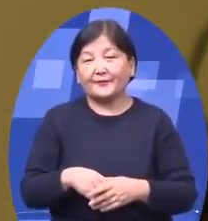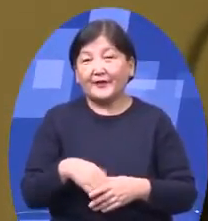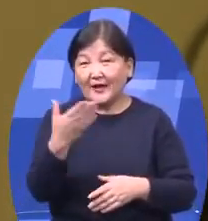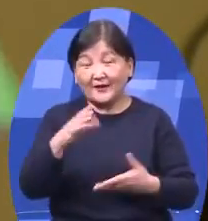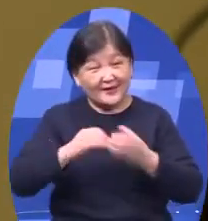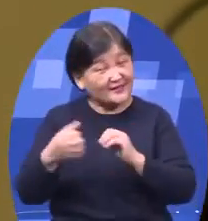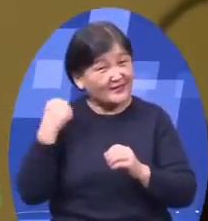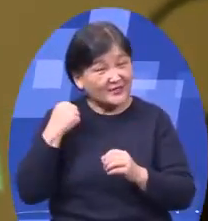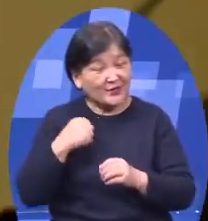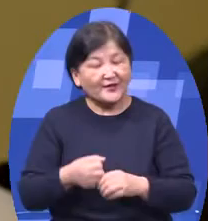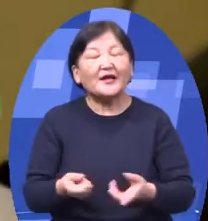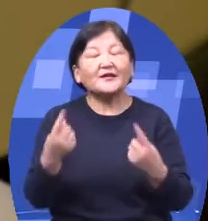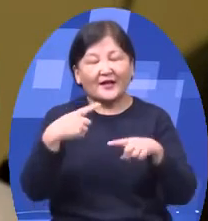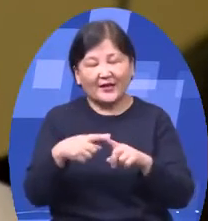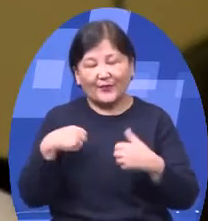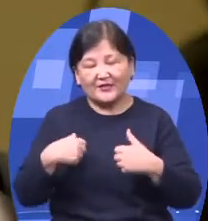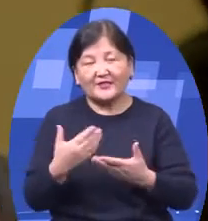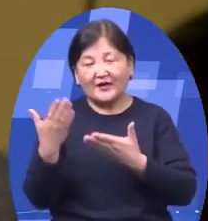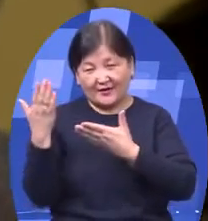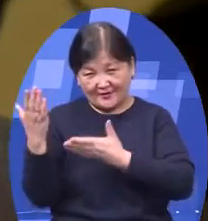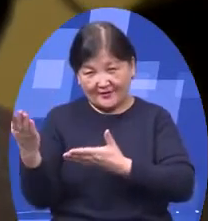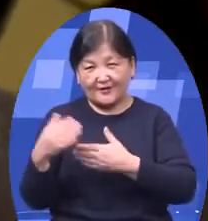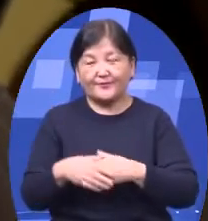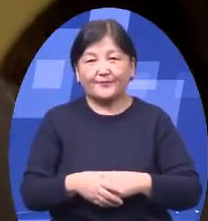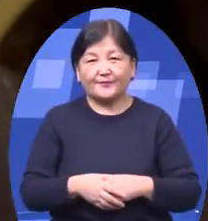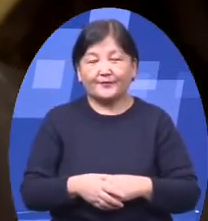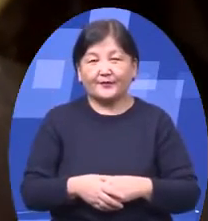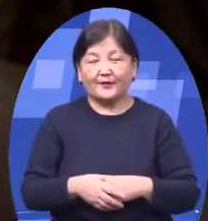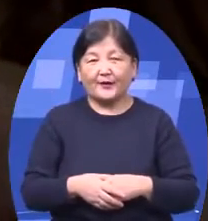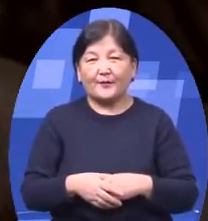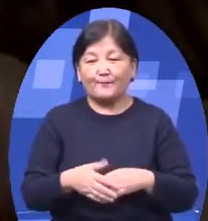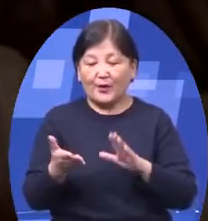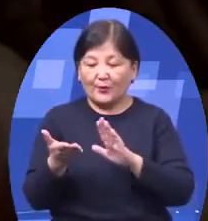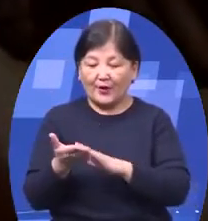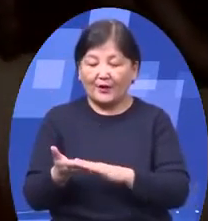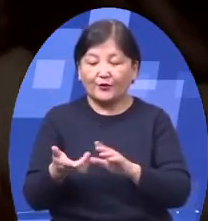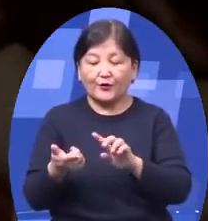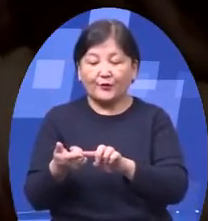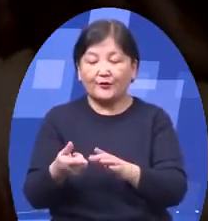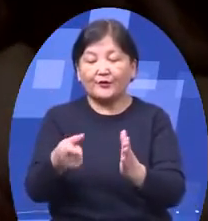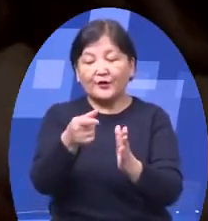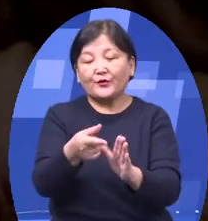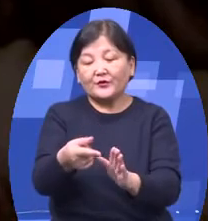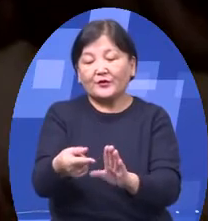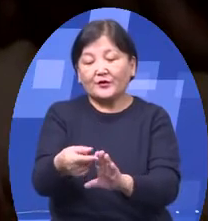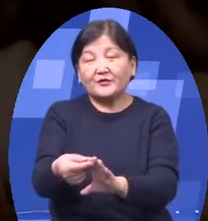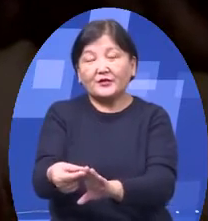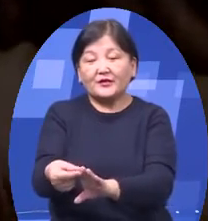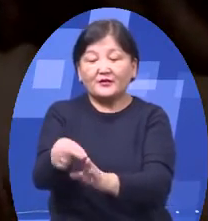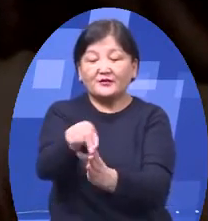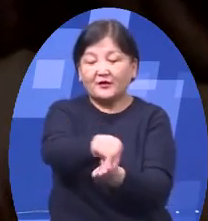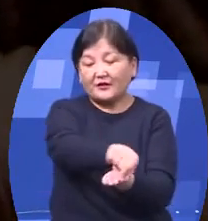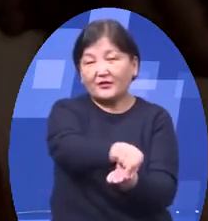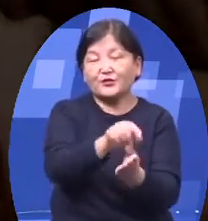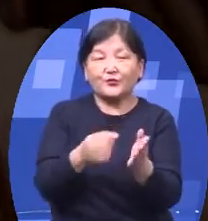За, та нар хийж чадсан уу? Дахиад нэг удаа хий. Баруун гарныхаа долоовор хуруугаар баруун дээд өнцгөөс нь